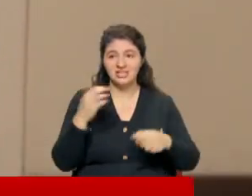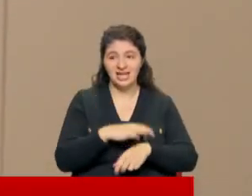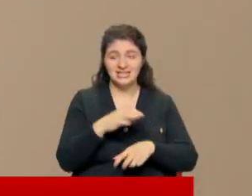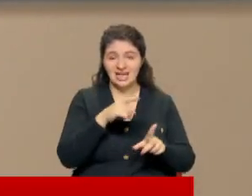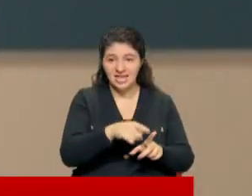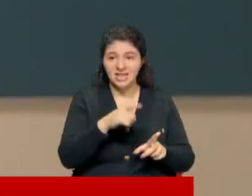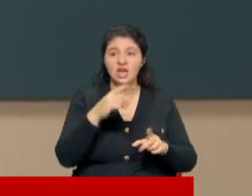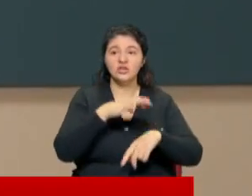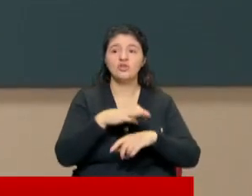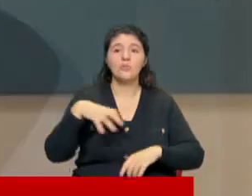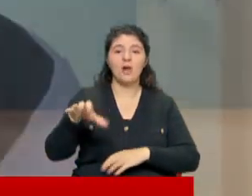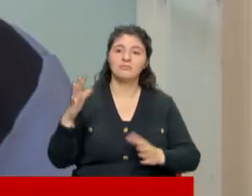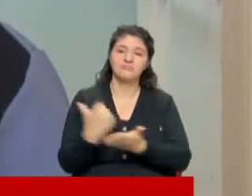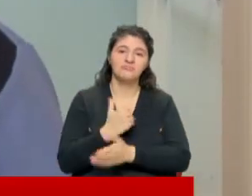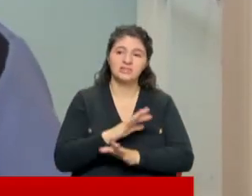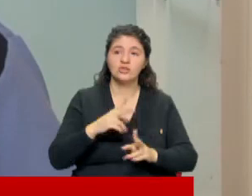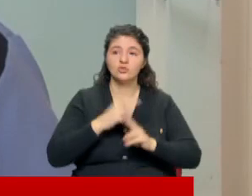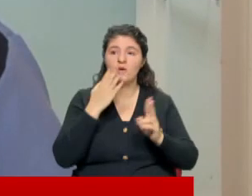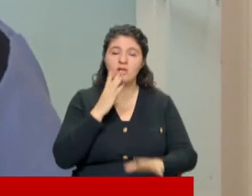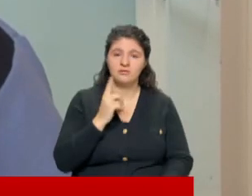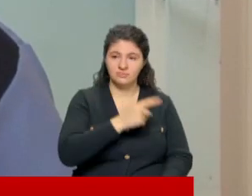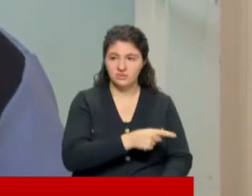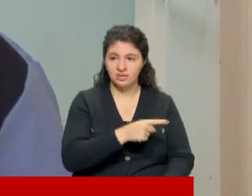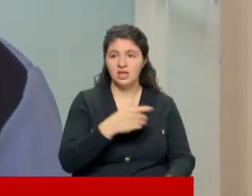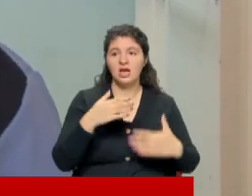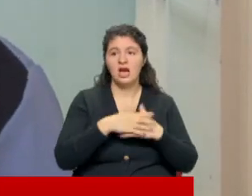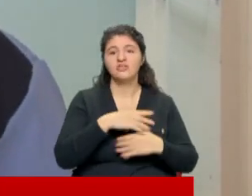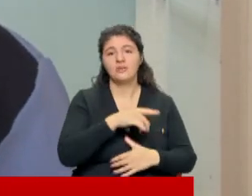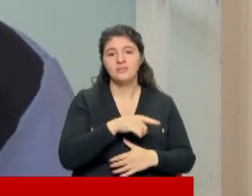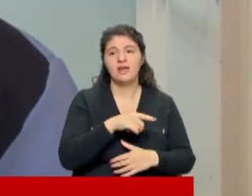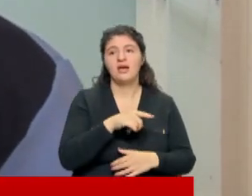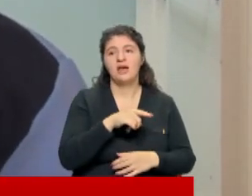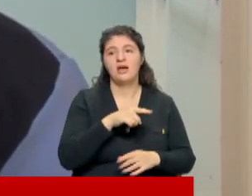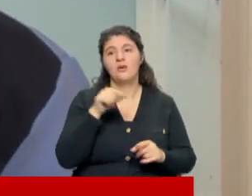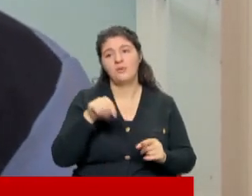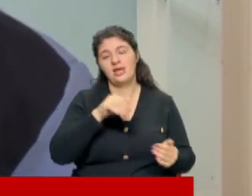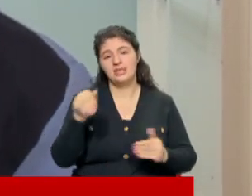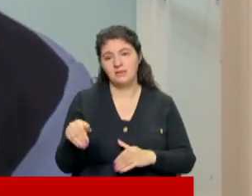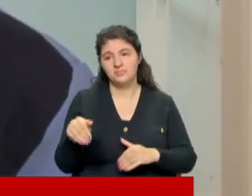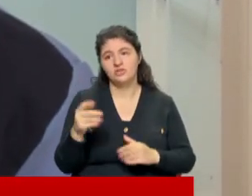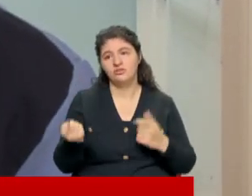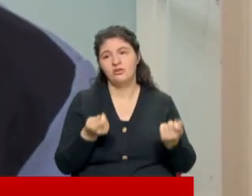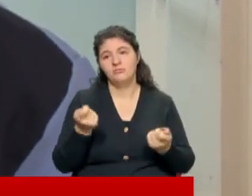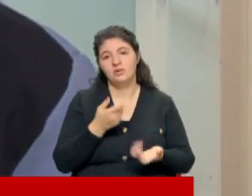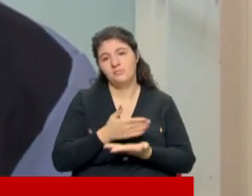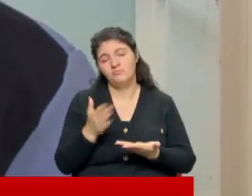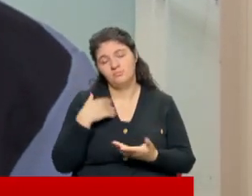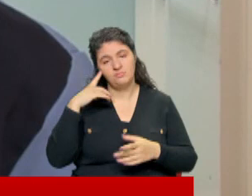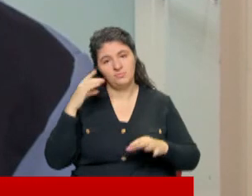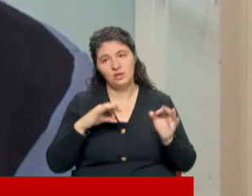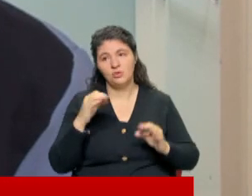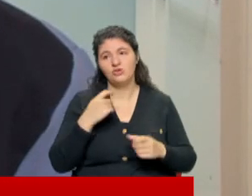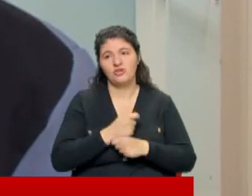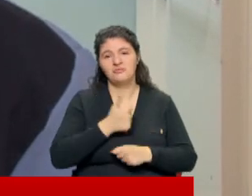hastanenin tıp fakültesini kazandı gündüz okula gideceğim Akşam da buraya gelip çalışmayı planlıyorum Aynen